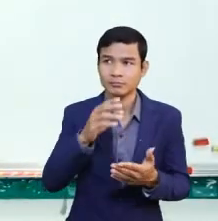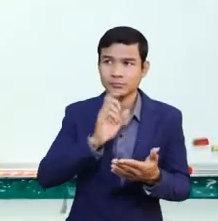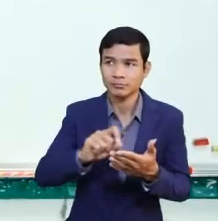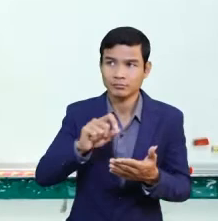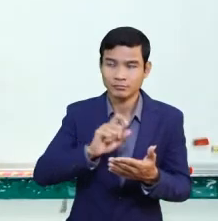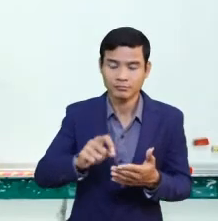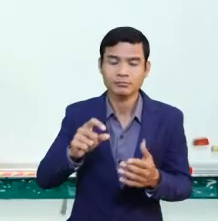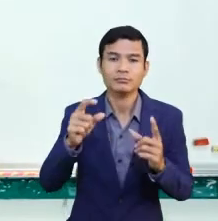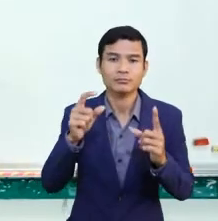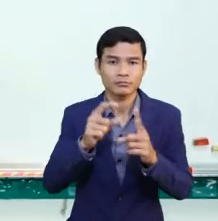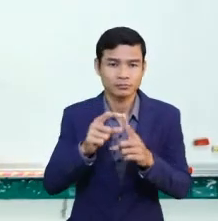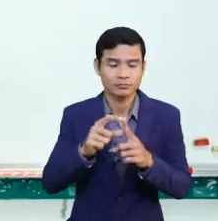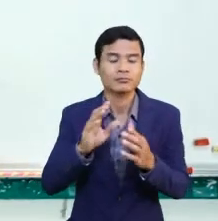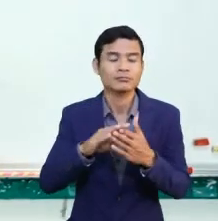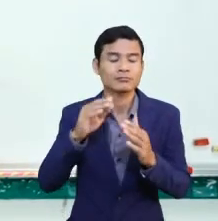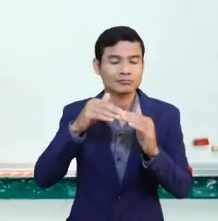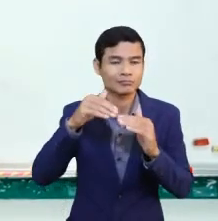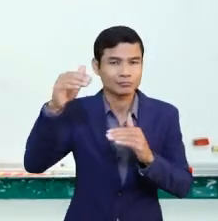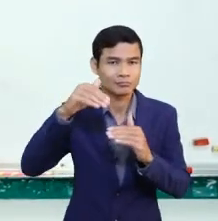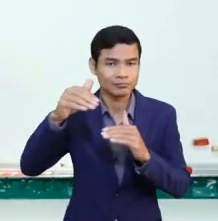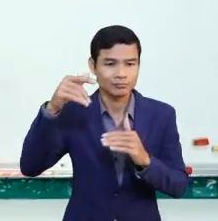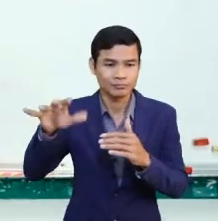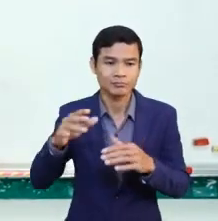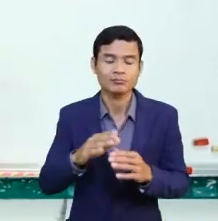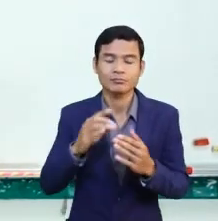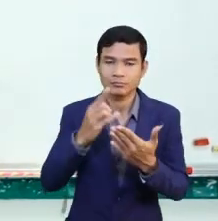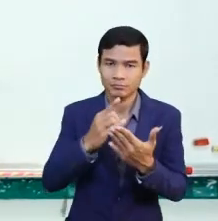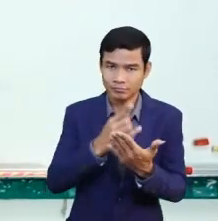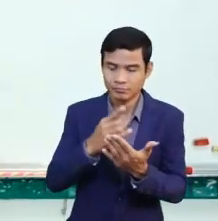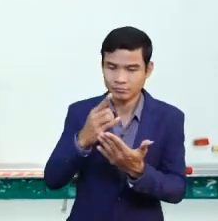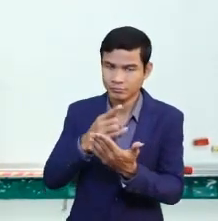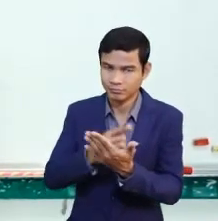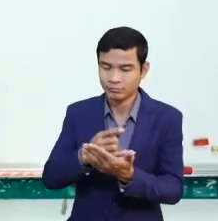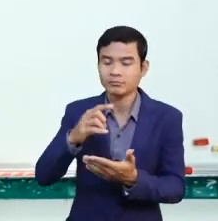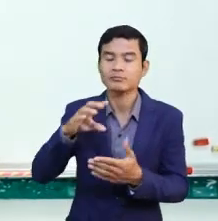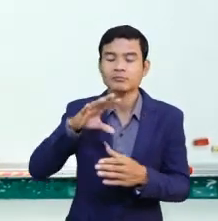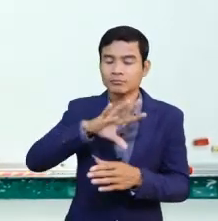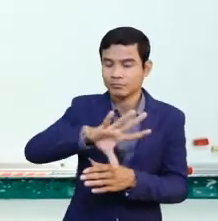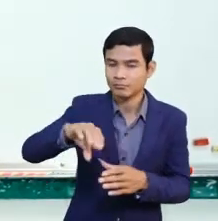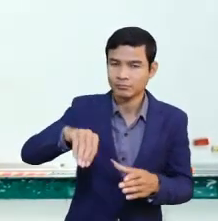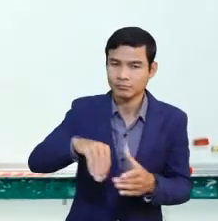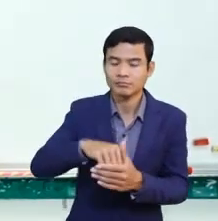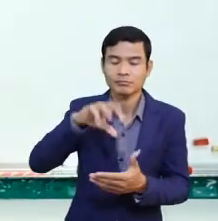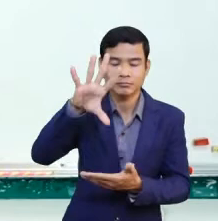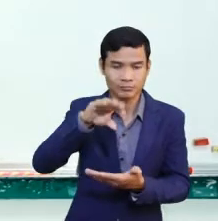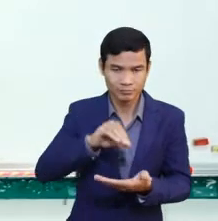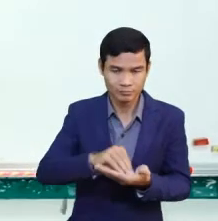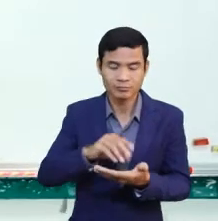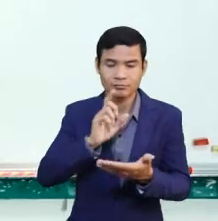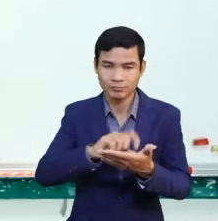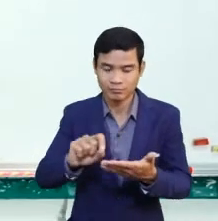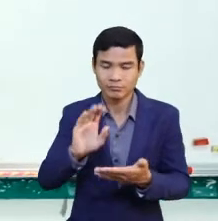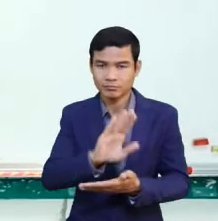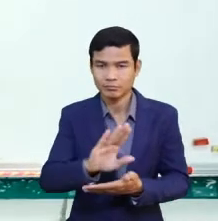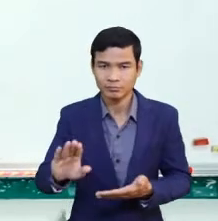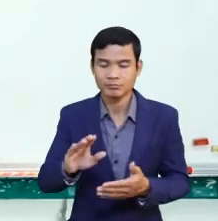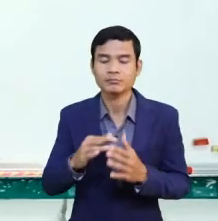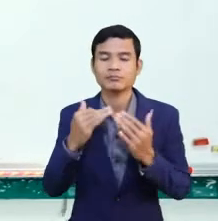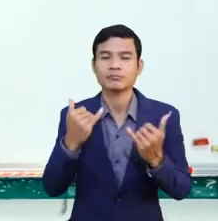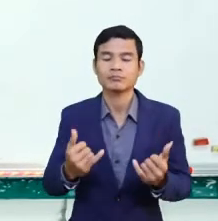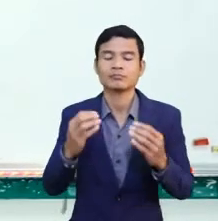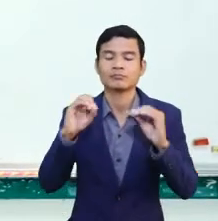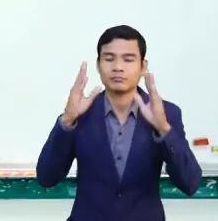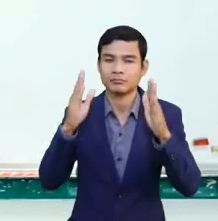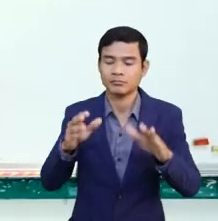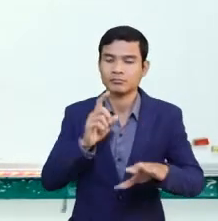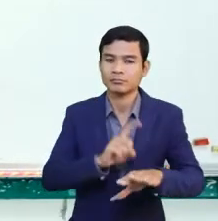cha sẽ phải khăng lớn cha hai con cha sẽ cha mê riêng rồi bao giờ từng ở đây cha con chầm lo đặt nó siêu phơi rồi bà con cha là nè phụ tục bé